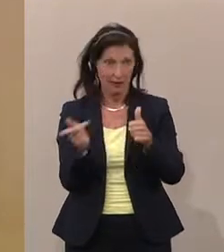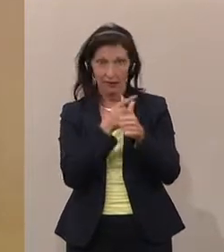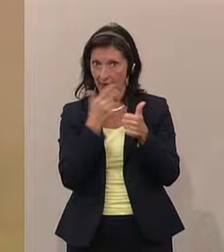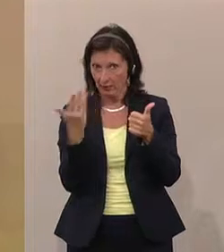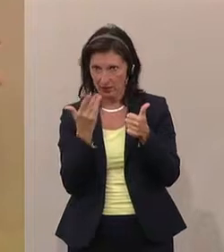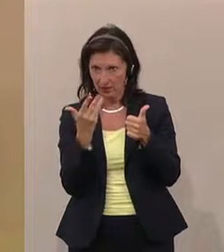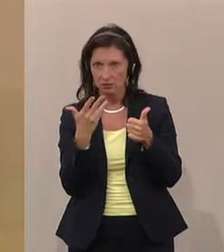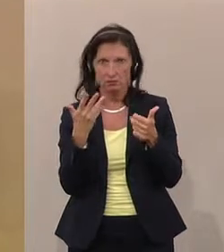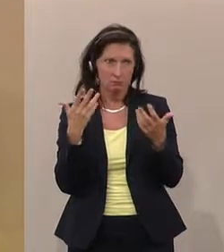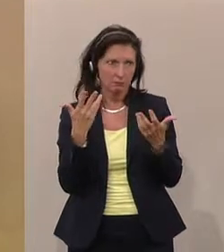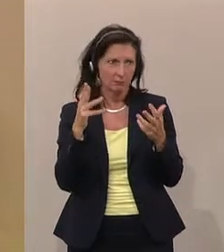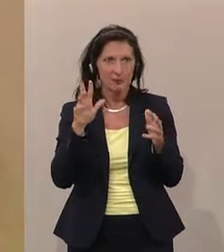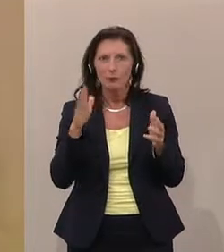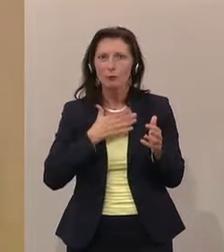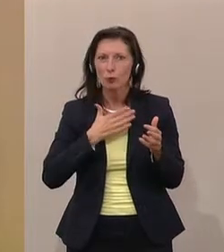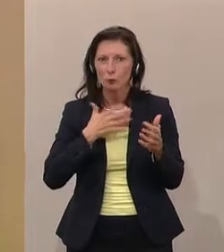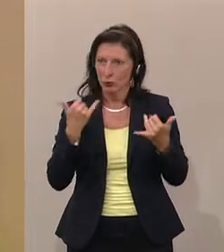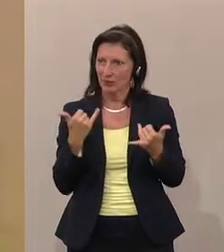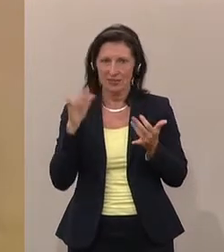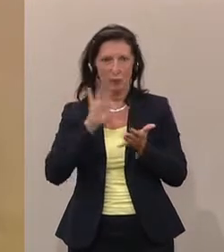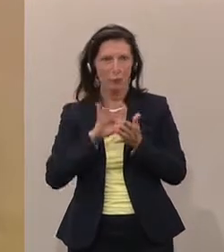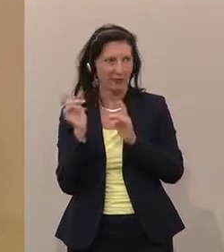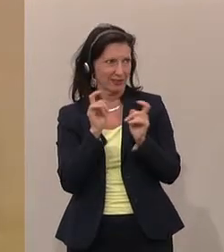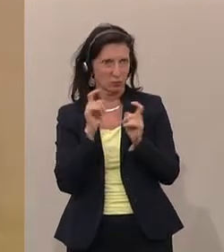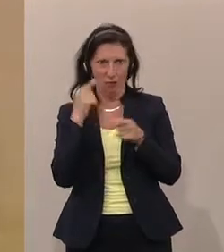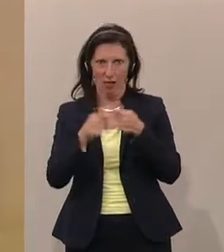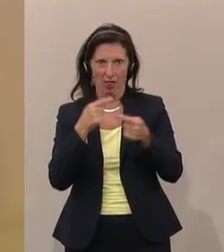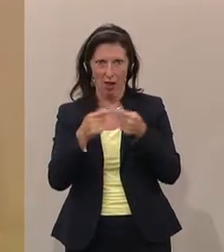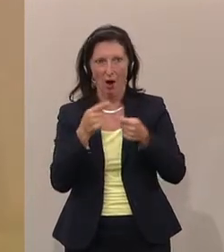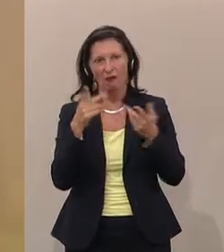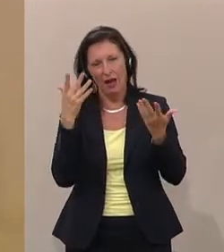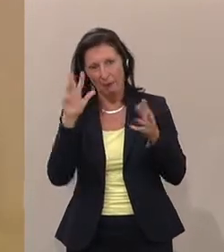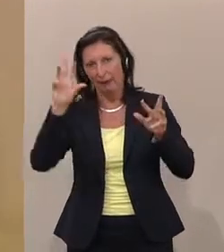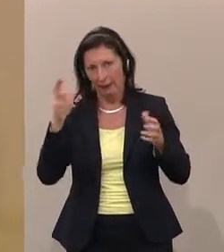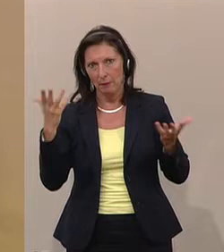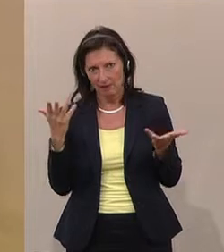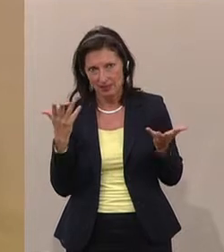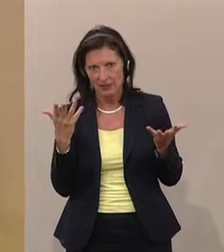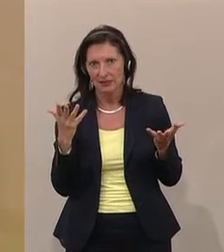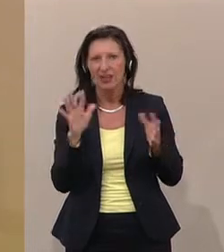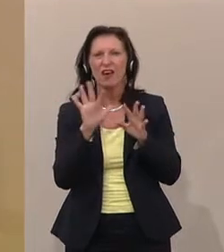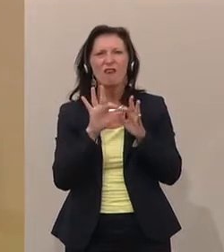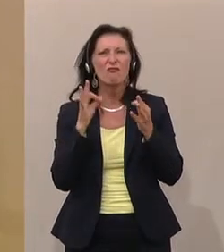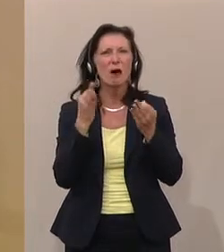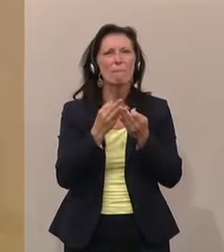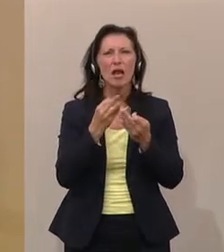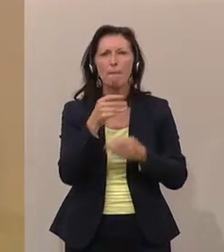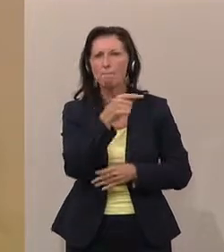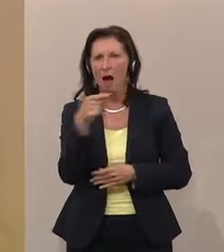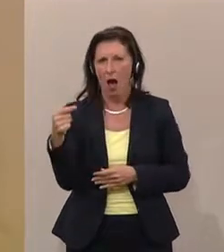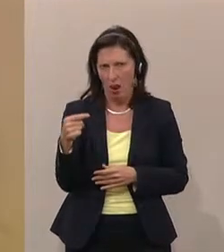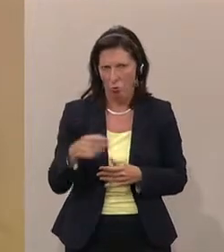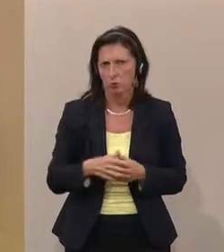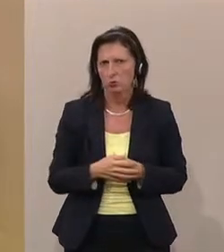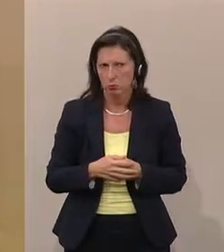was jetzt ohnehin gerade debattiert wird, aber ein paar Worte muss man schon noch finden zur Frage dieses Familienmalus. Also zumindest